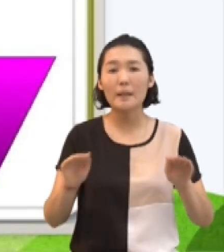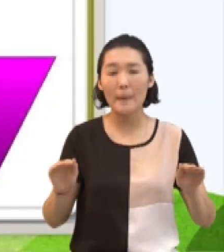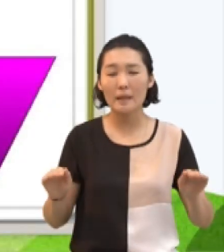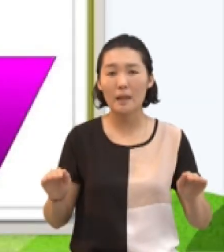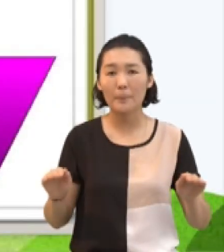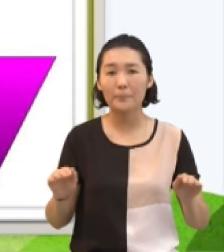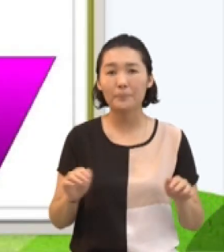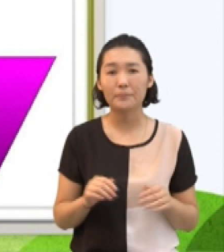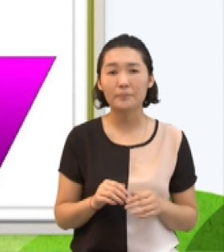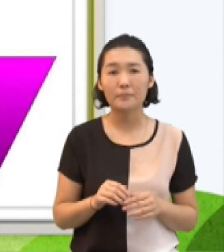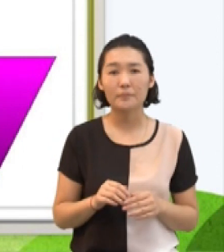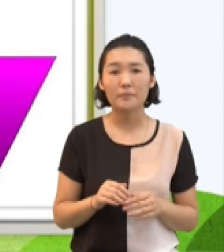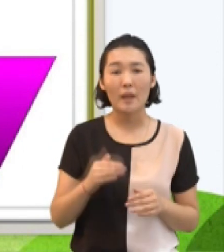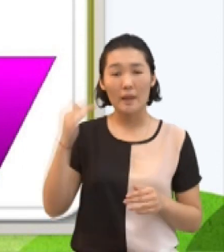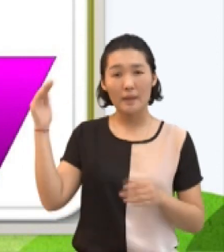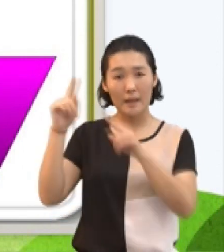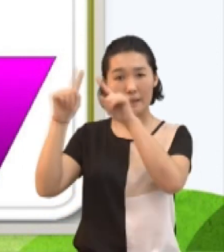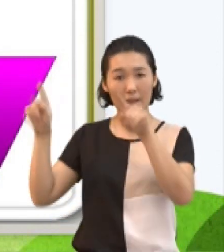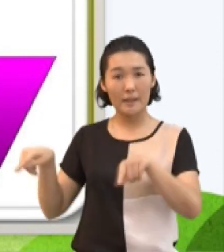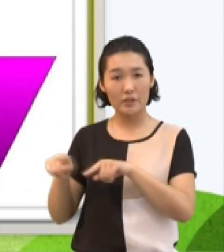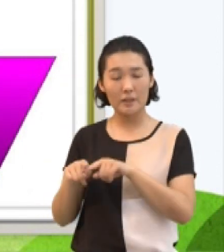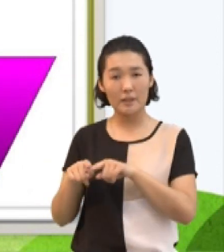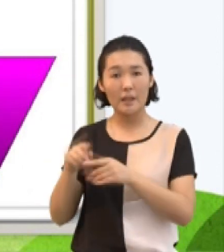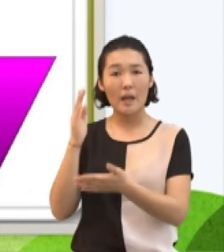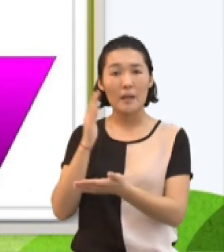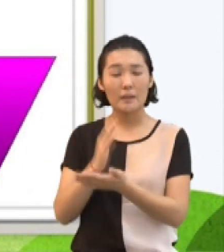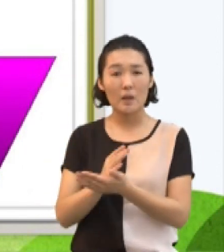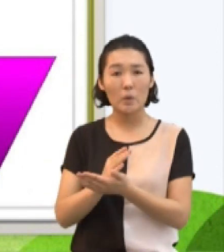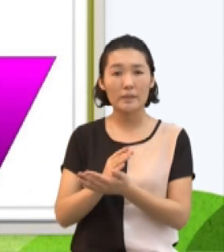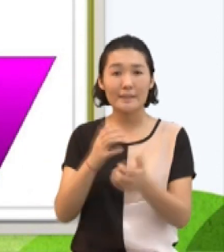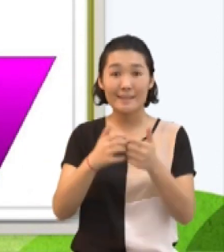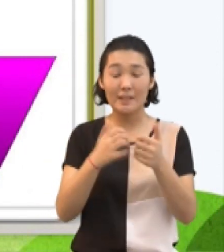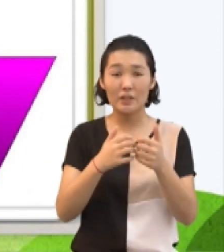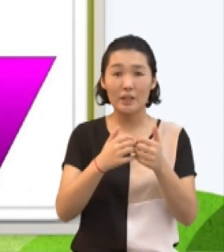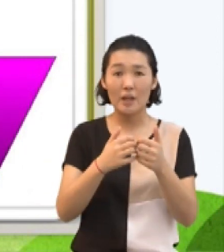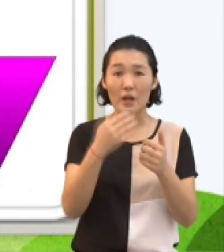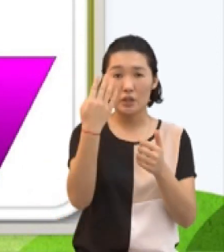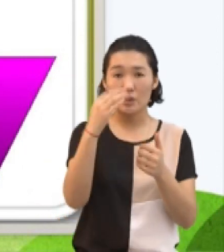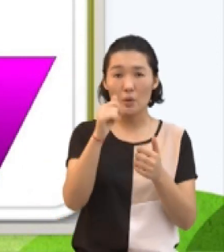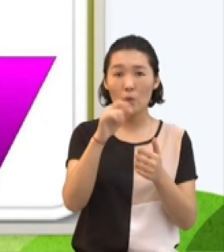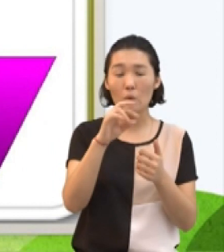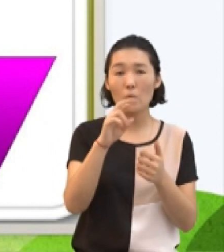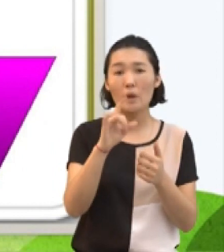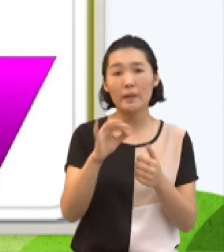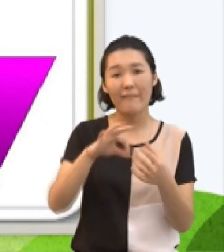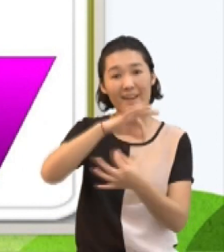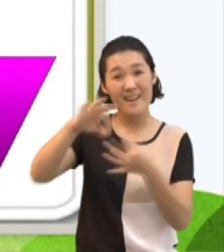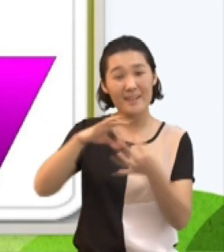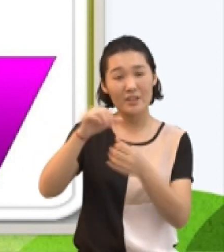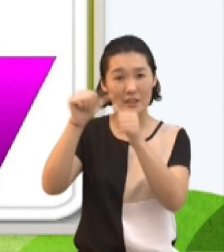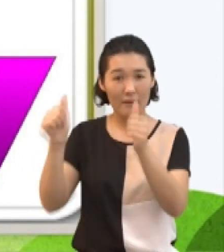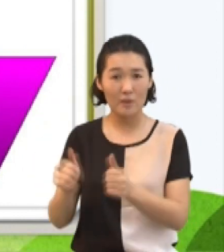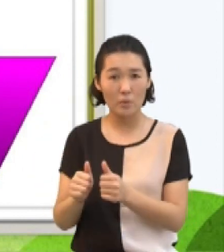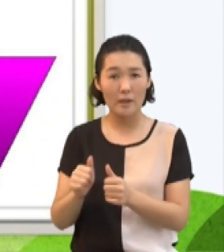Ребята, а вот на этой картинке находится среди четырехугольников лишняя фигура. Что это